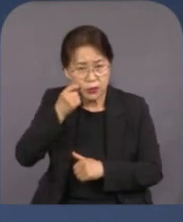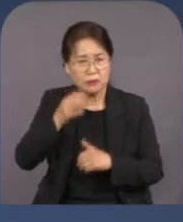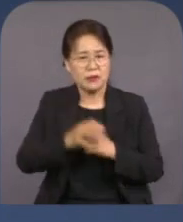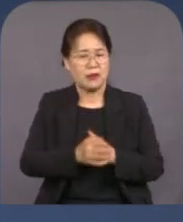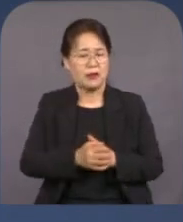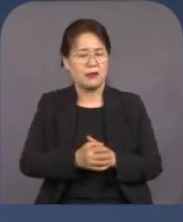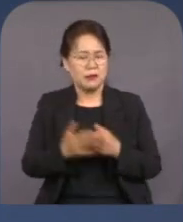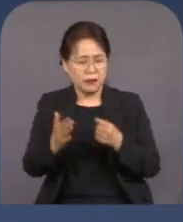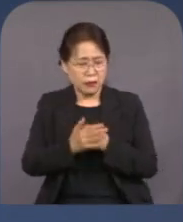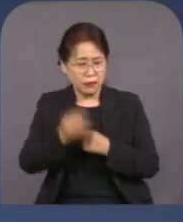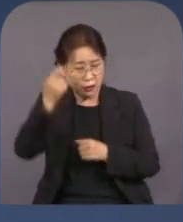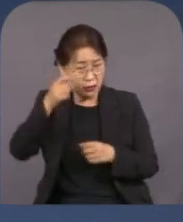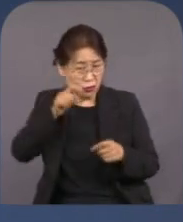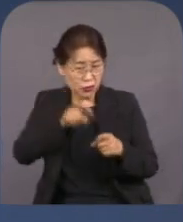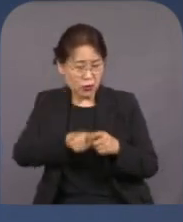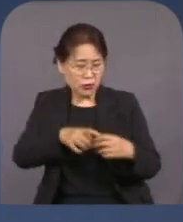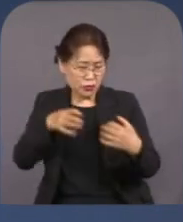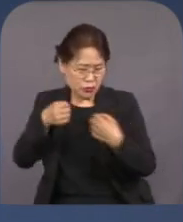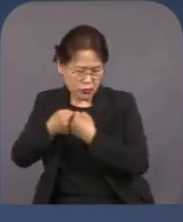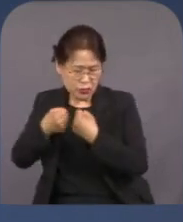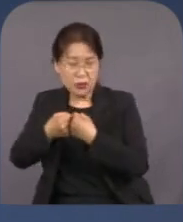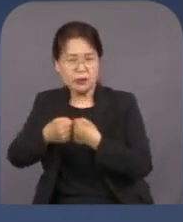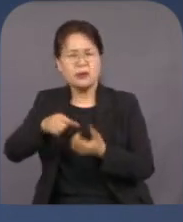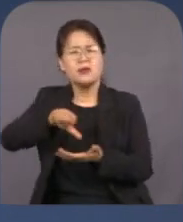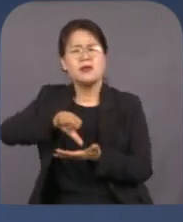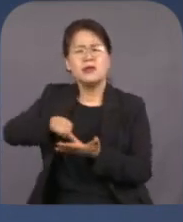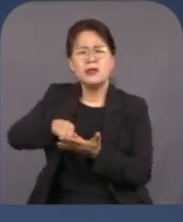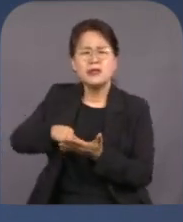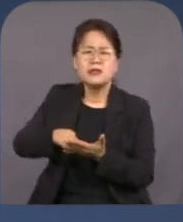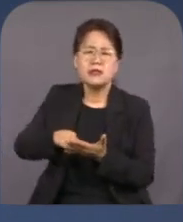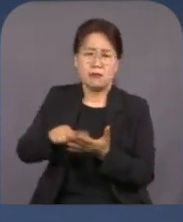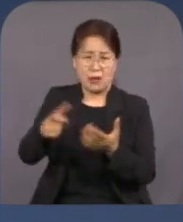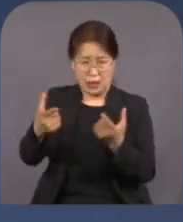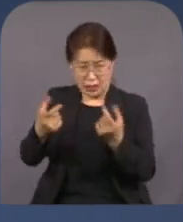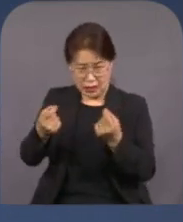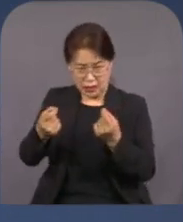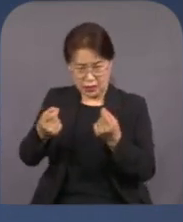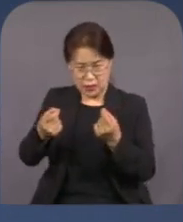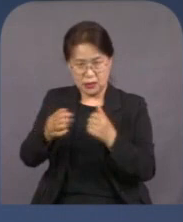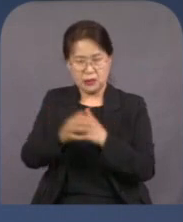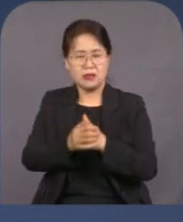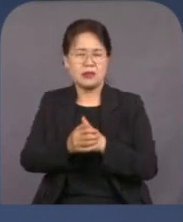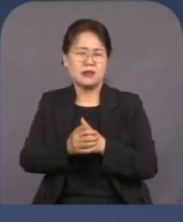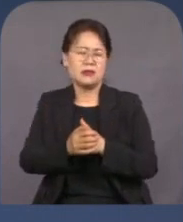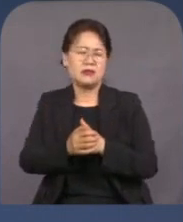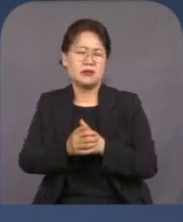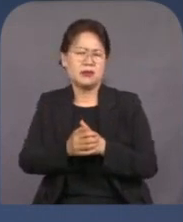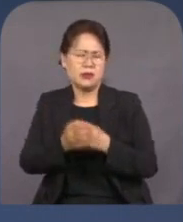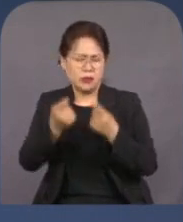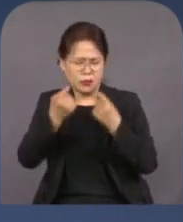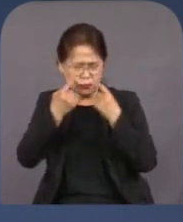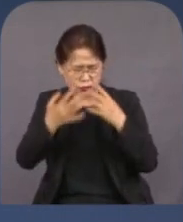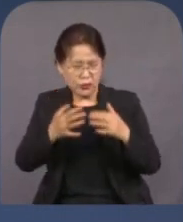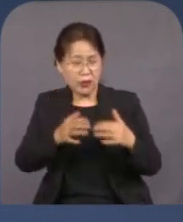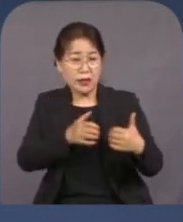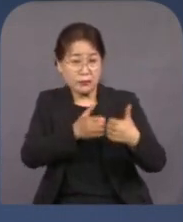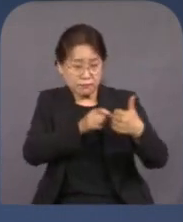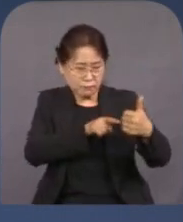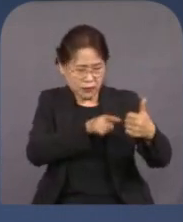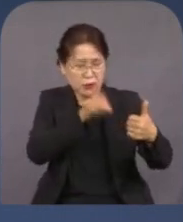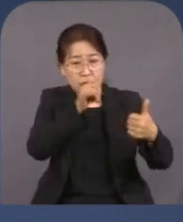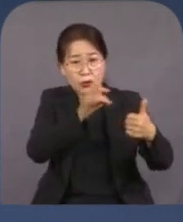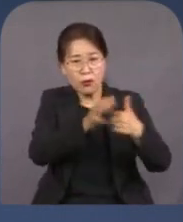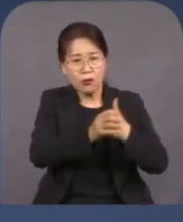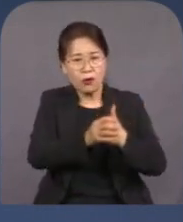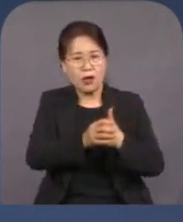전쟁은 레슬링과 같은 실제입니다 실제라고 하는 말은 분명한 대상이 있다는 말이구요